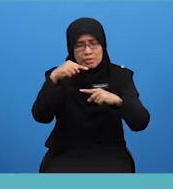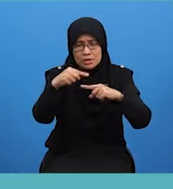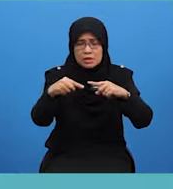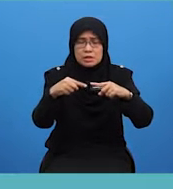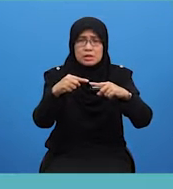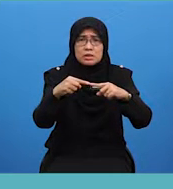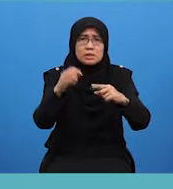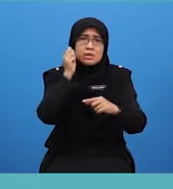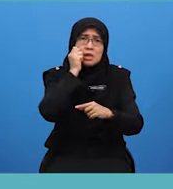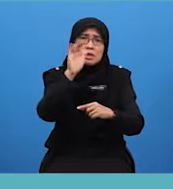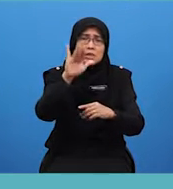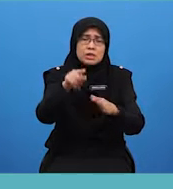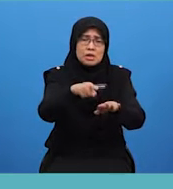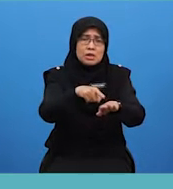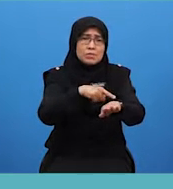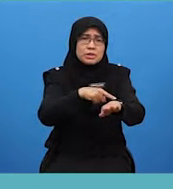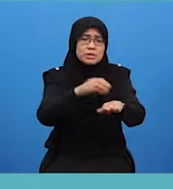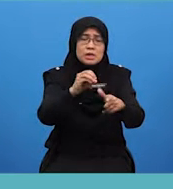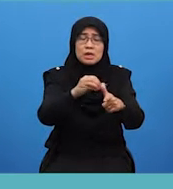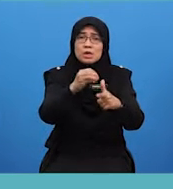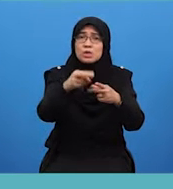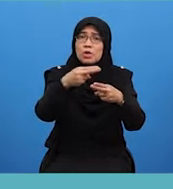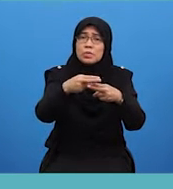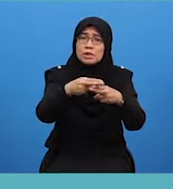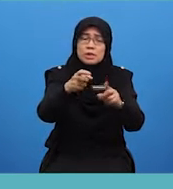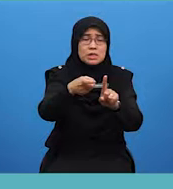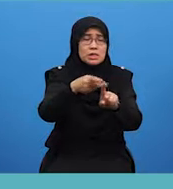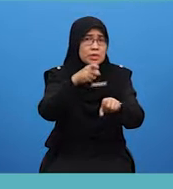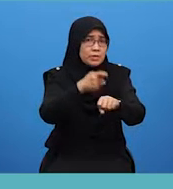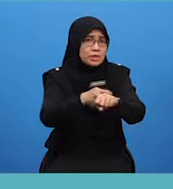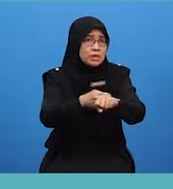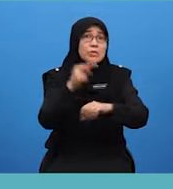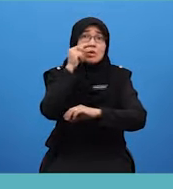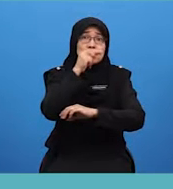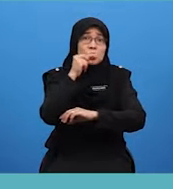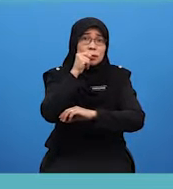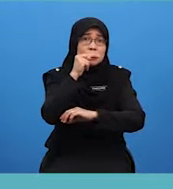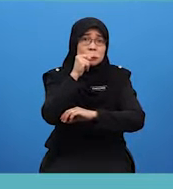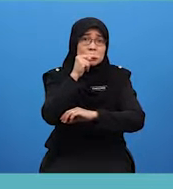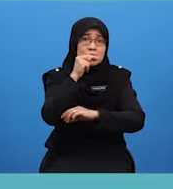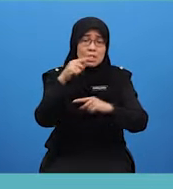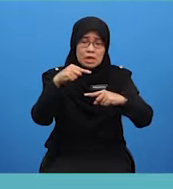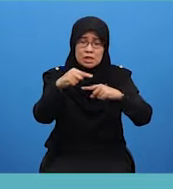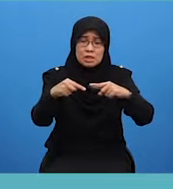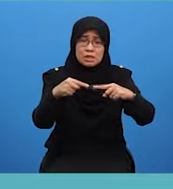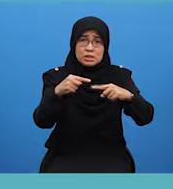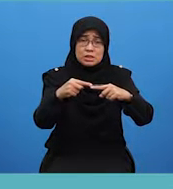terlalu panjang ataupun pendek daripada tempoh normal, iaitu kita haid